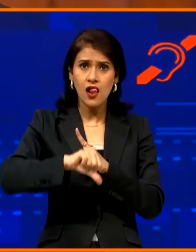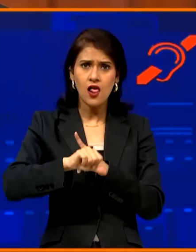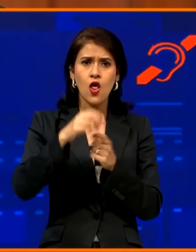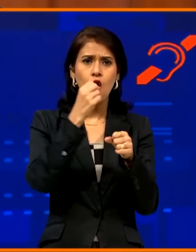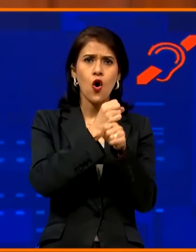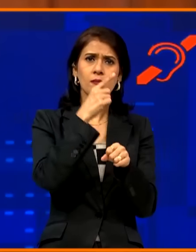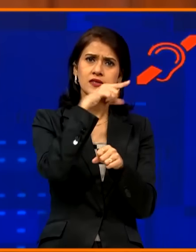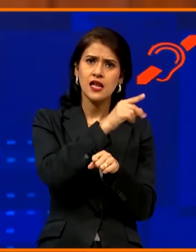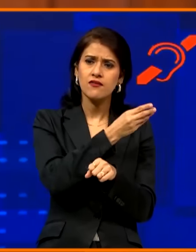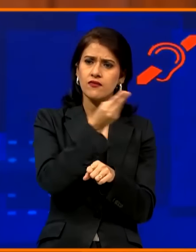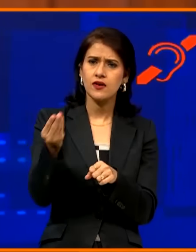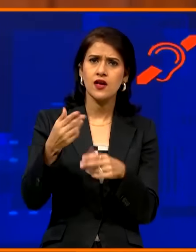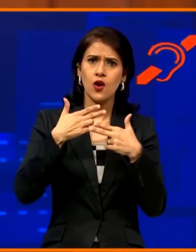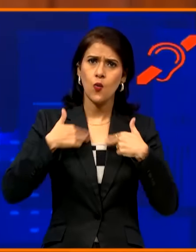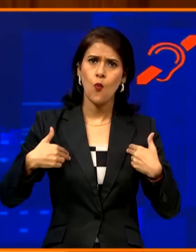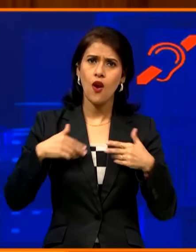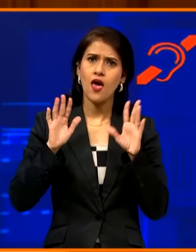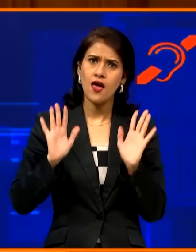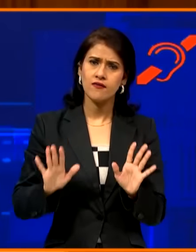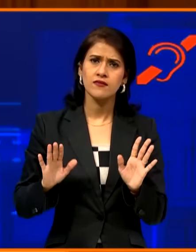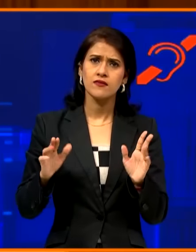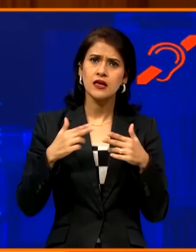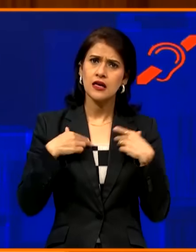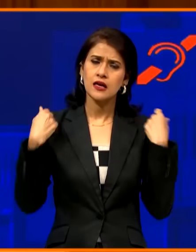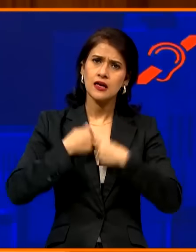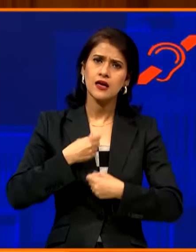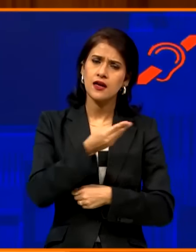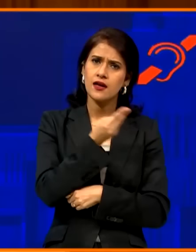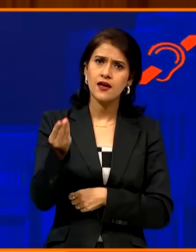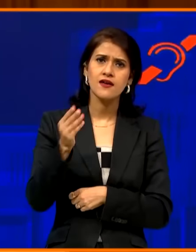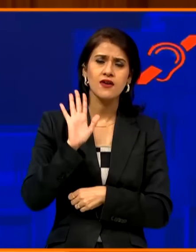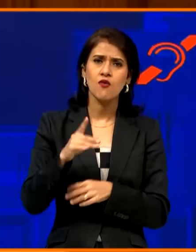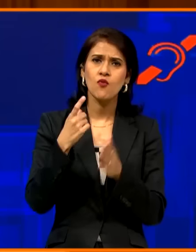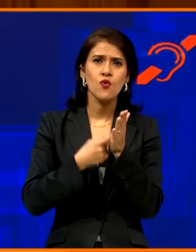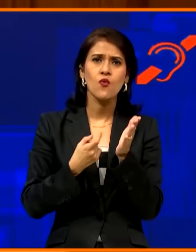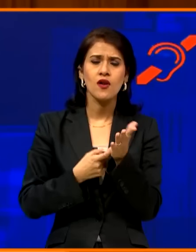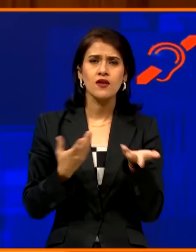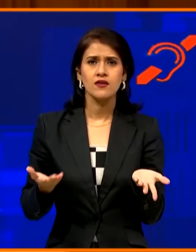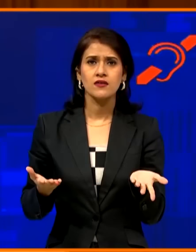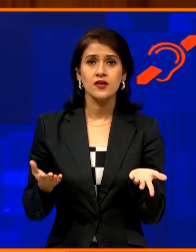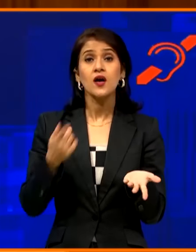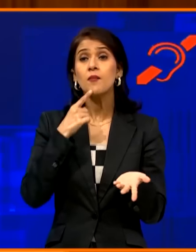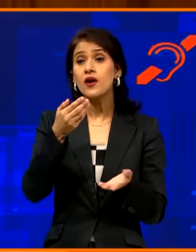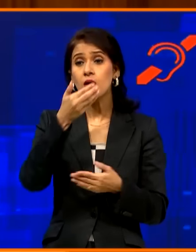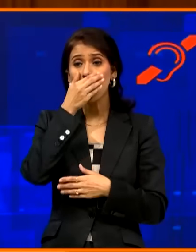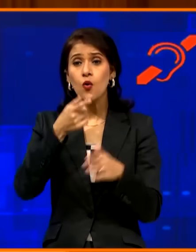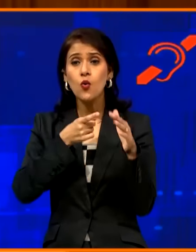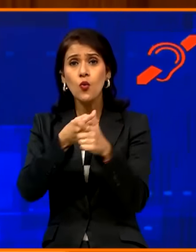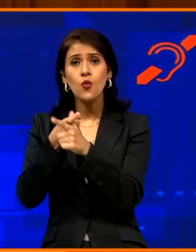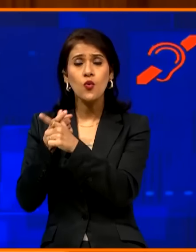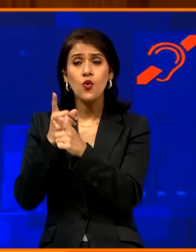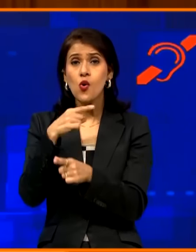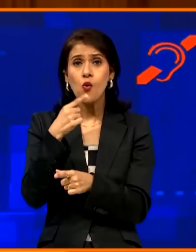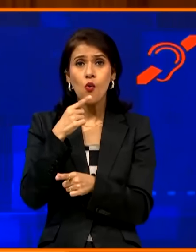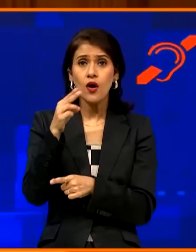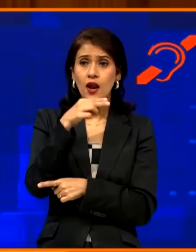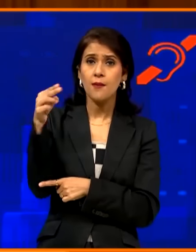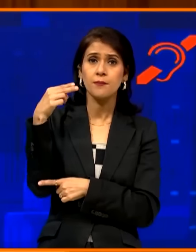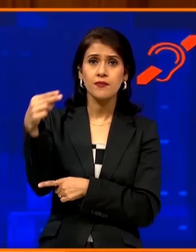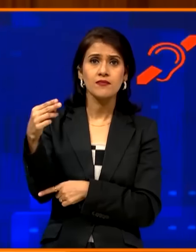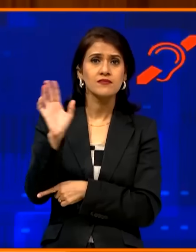रि हो आप उसके लिए ये फैसला कौन टेररिस्ट है यह फैसला लॉ